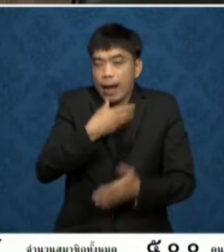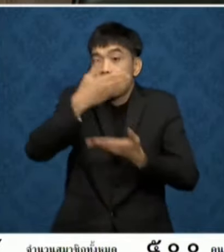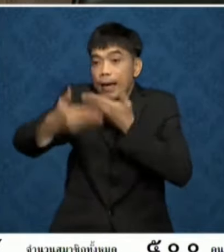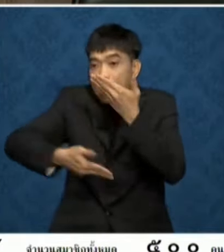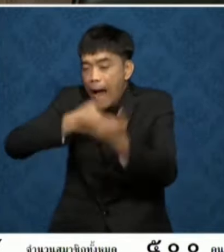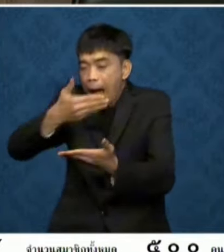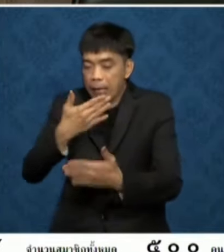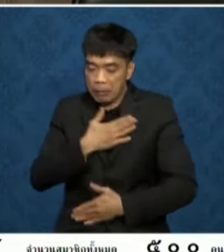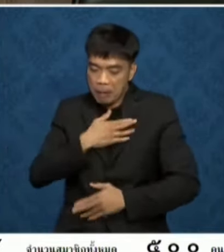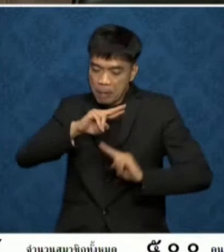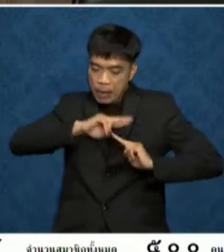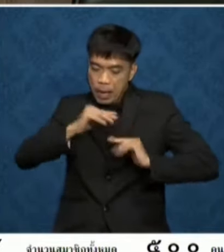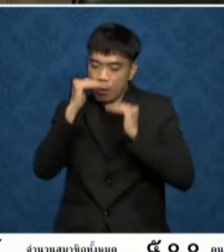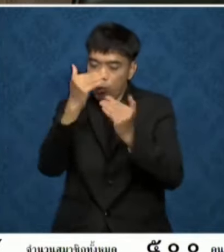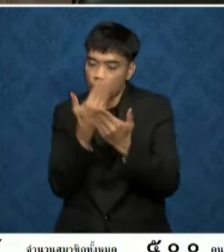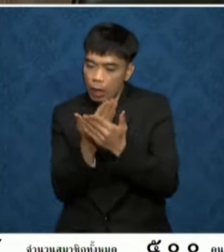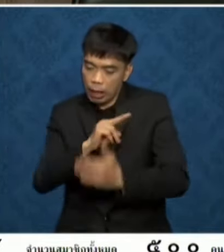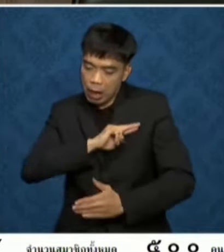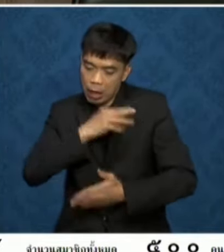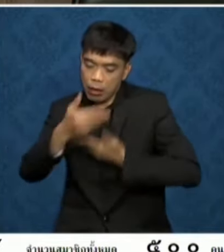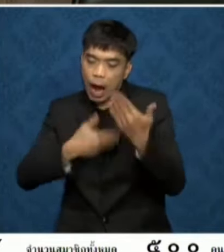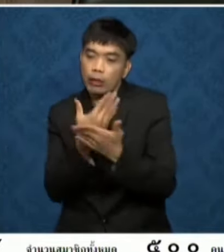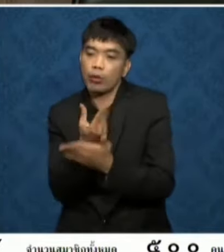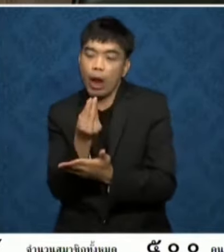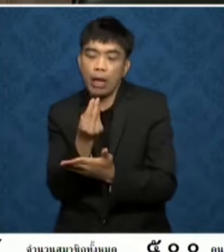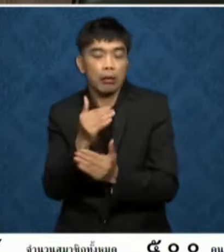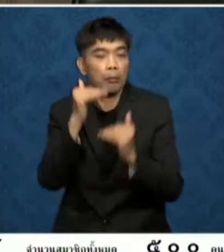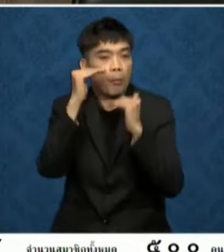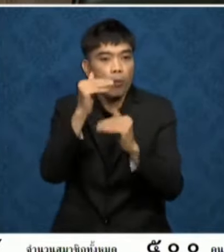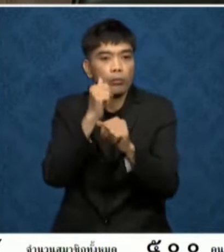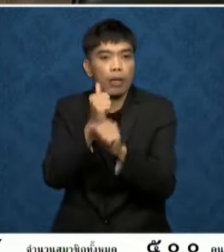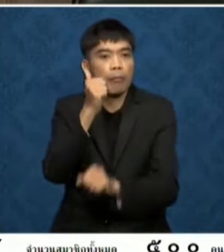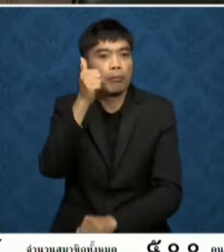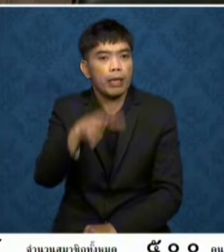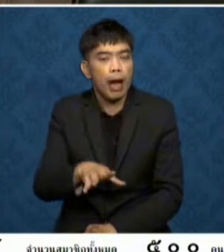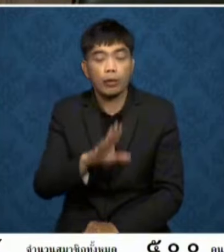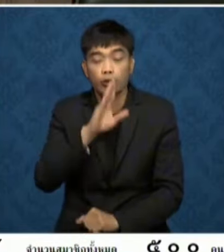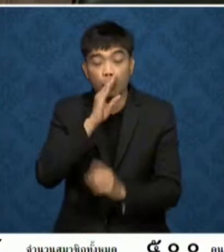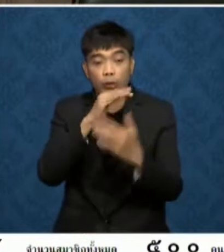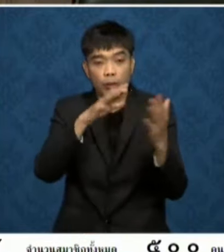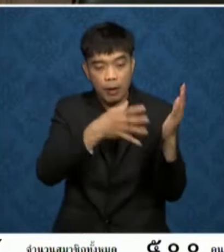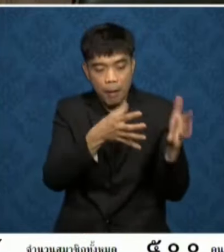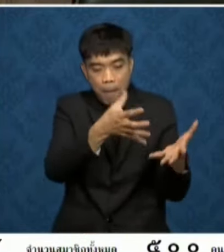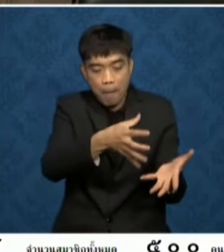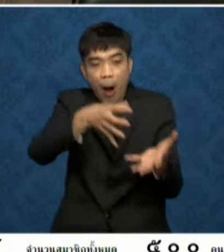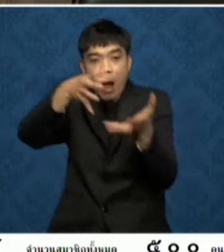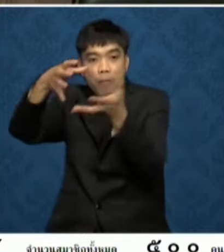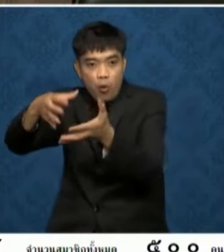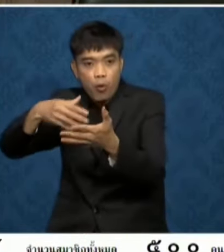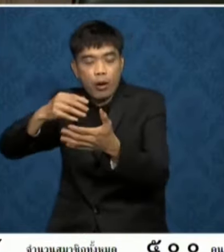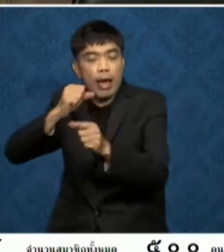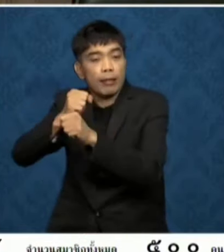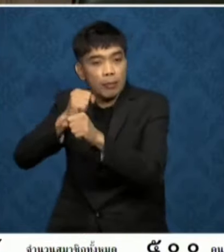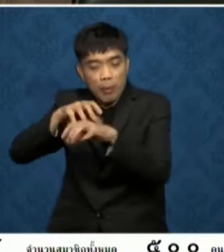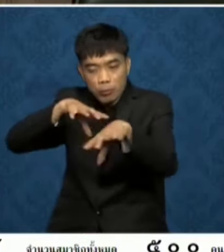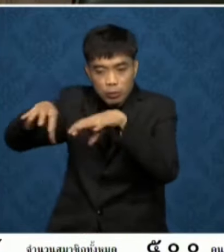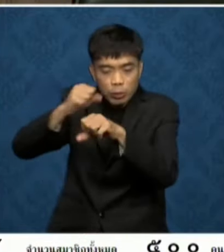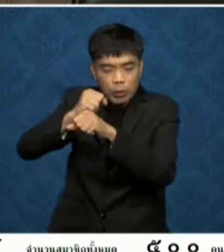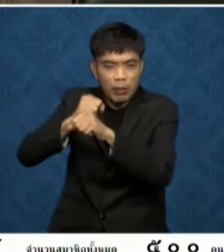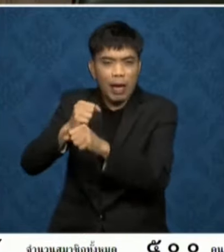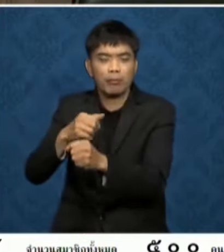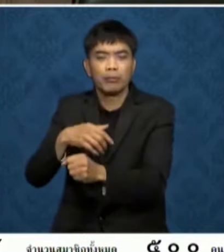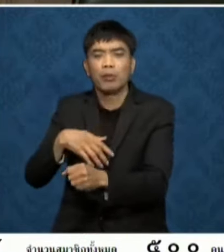นหีบโอเคครับคนหีบเนี่ยผมไม่ว่า SME อะไรก็เยอะแต่คนกลั่นเนี่ยที่ได้มาจิ้นเยอะสุดเนี่ยมีน้อยรายสุดๆครับในประเท